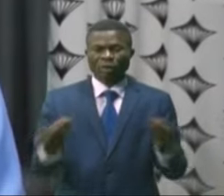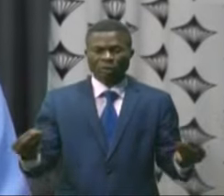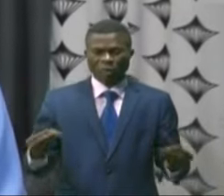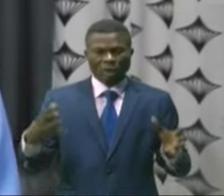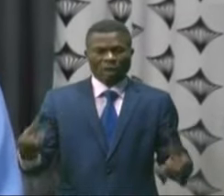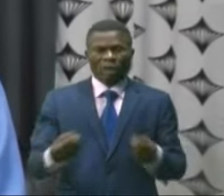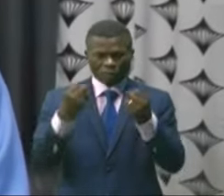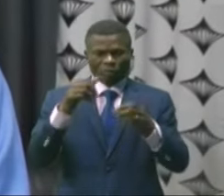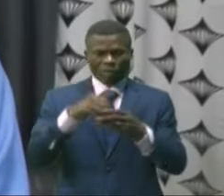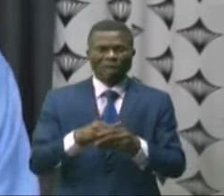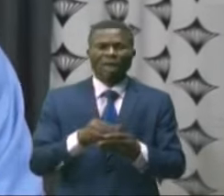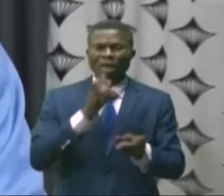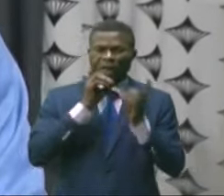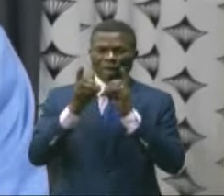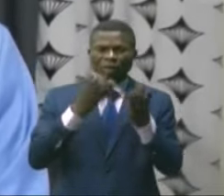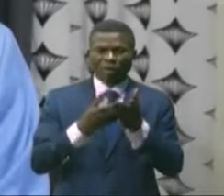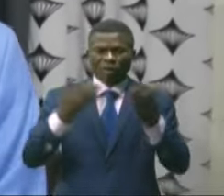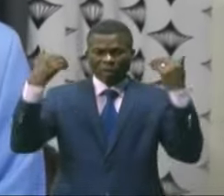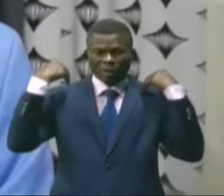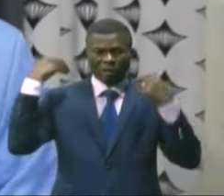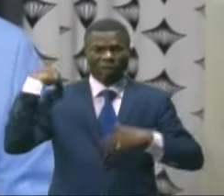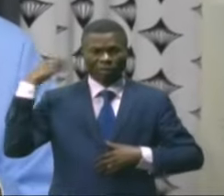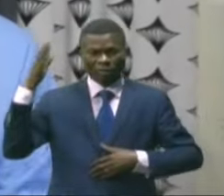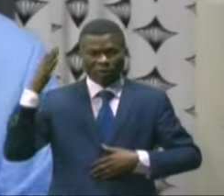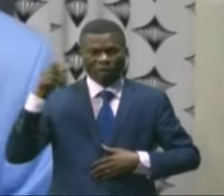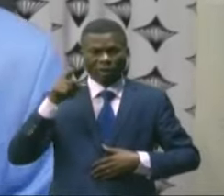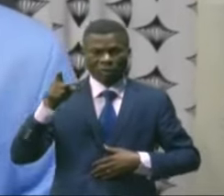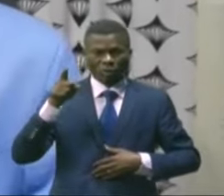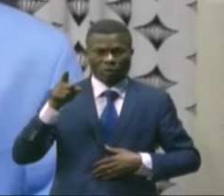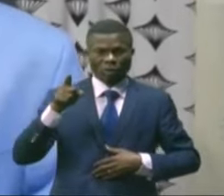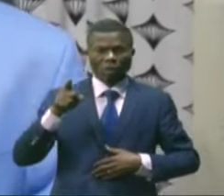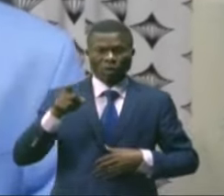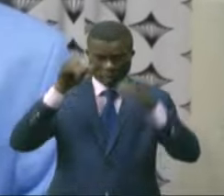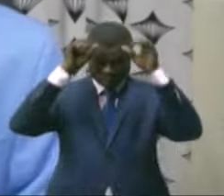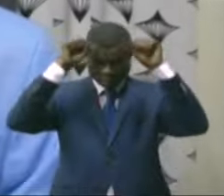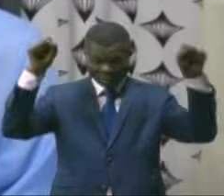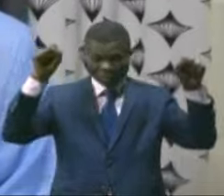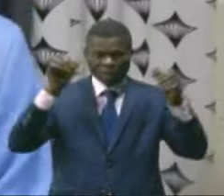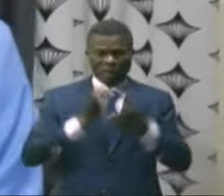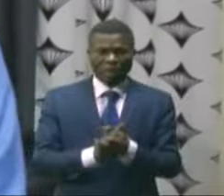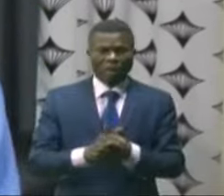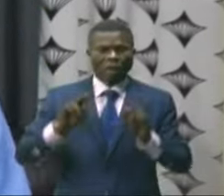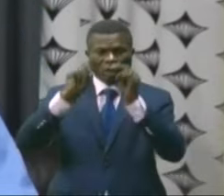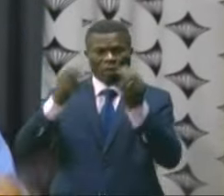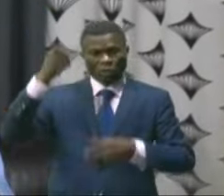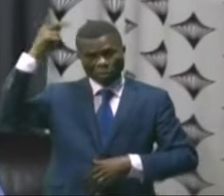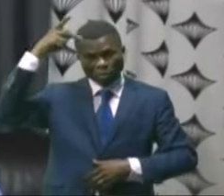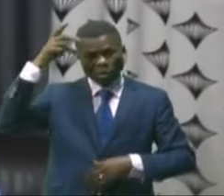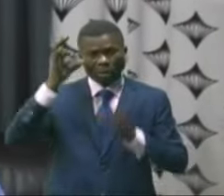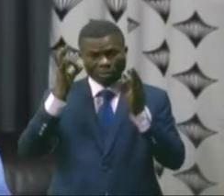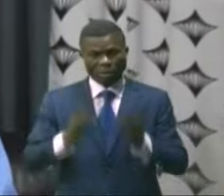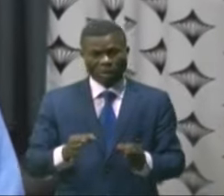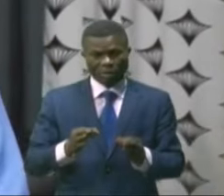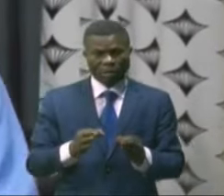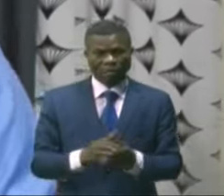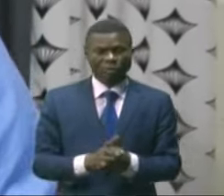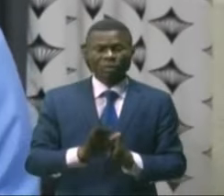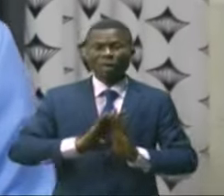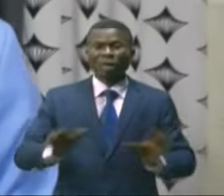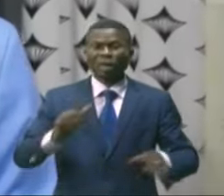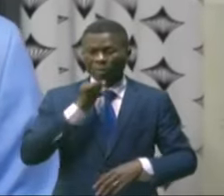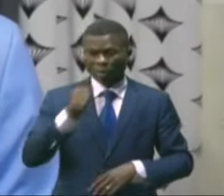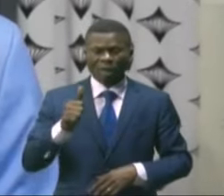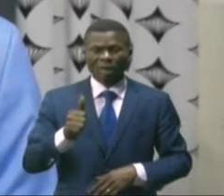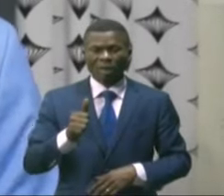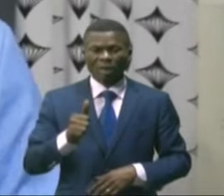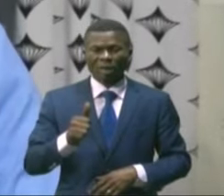trouvée dans l'amiable. Parce que le chef de l'État, qui est président de ce parti, malgré tout, ne peut pas